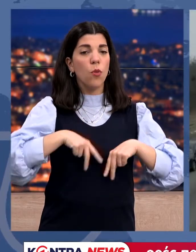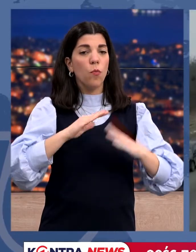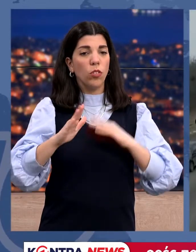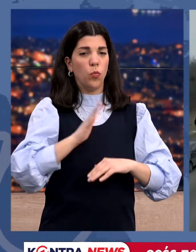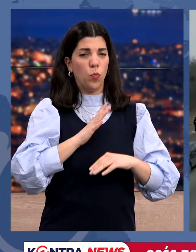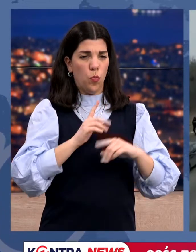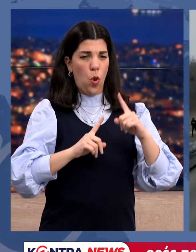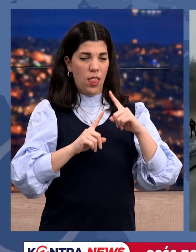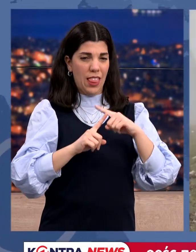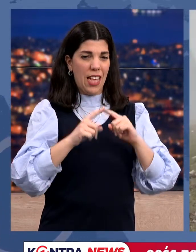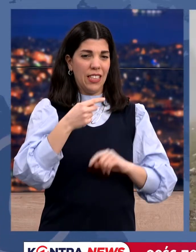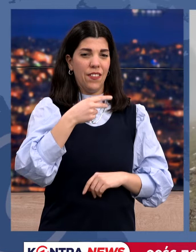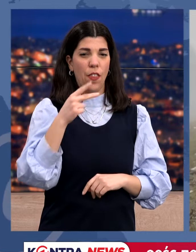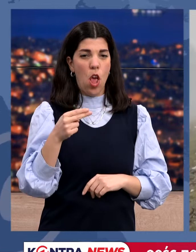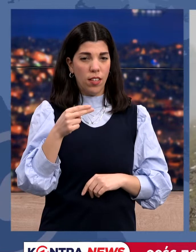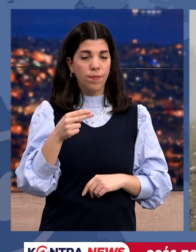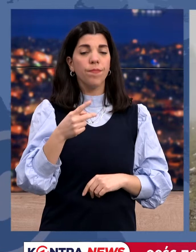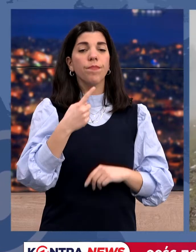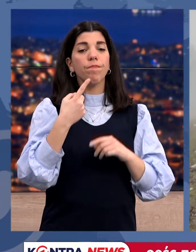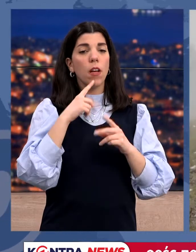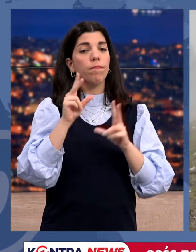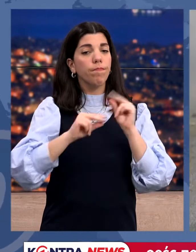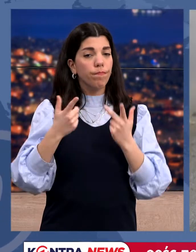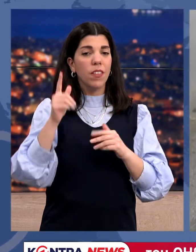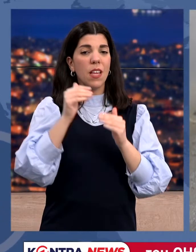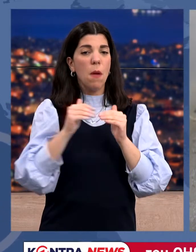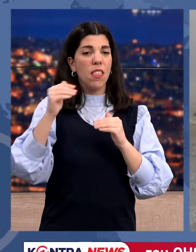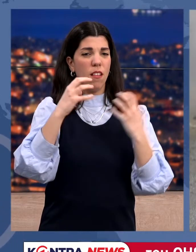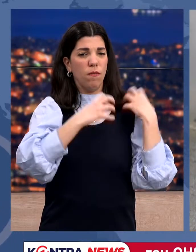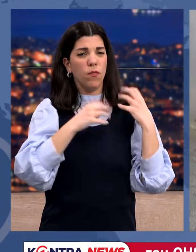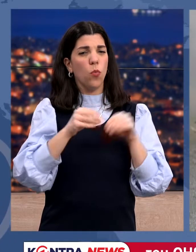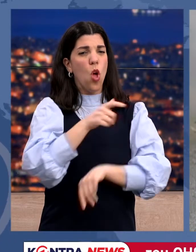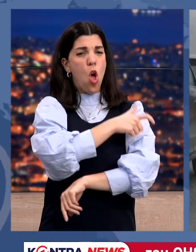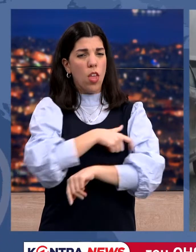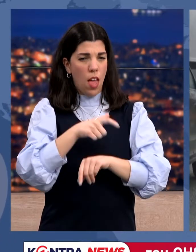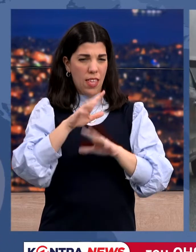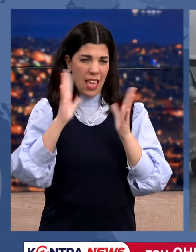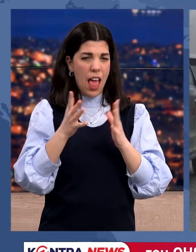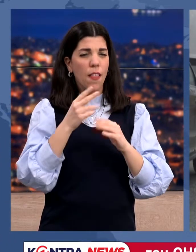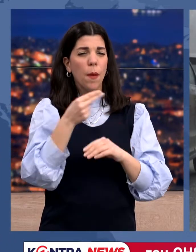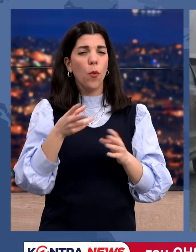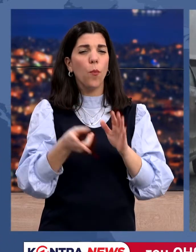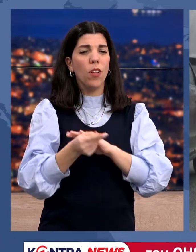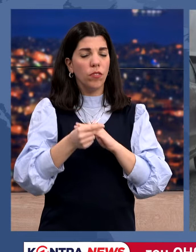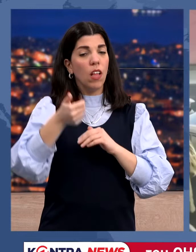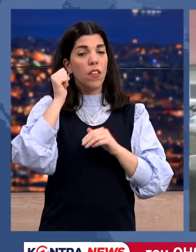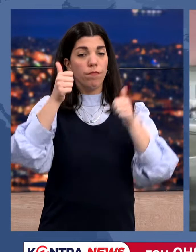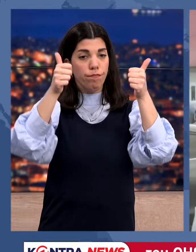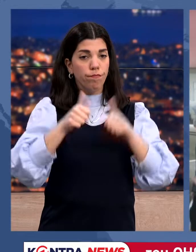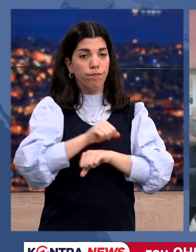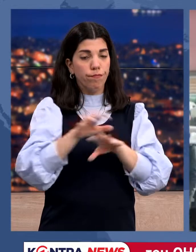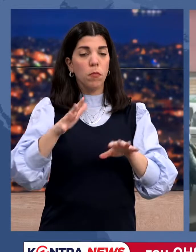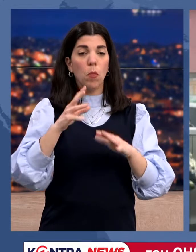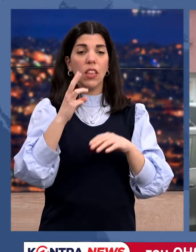προστασίας του πολίτη τάκης θεοδωρικάκος η ύπατη αρμοστεία του οε για τους πρόσφυγες εχθές ανακοίνωσε πως περίπου